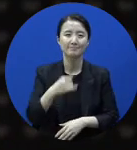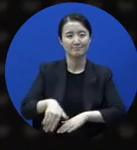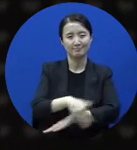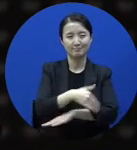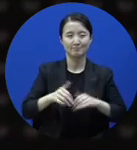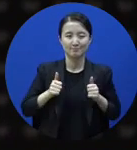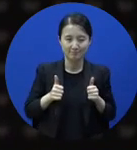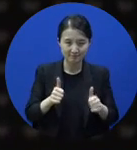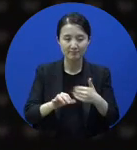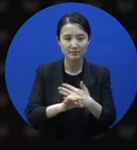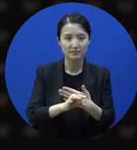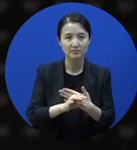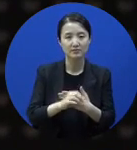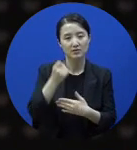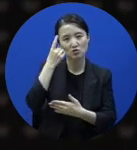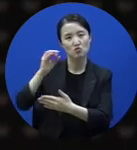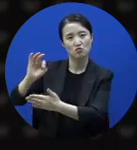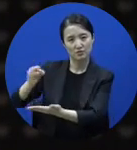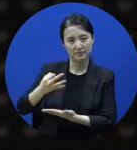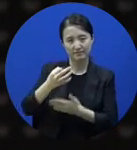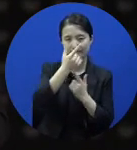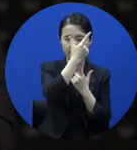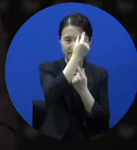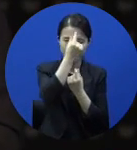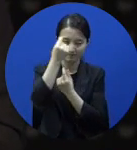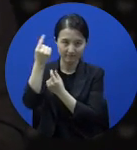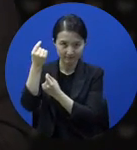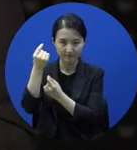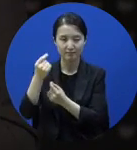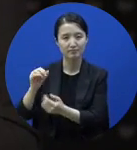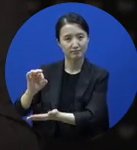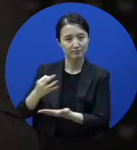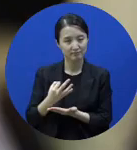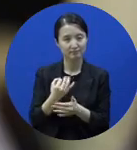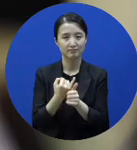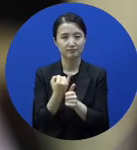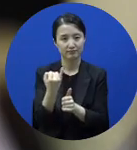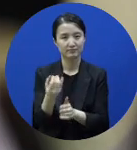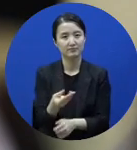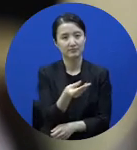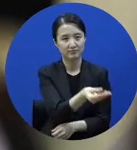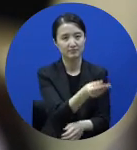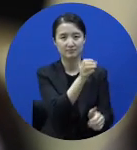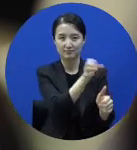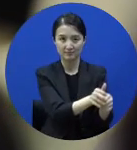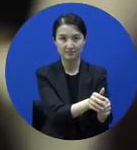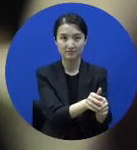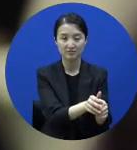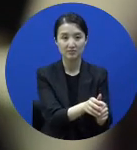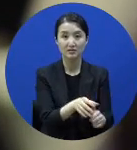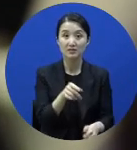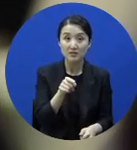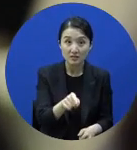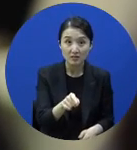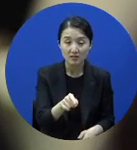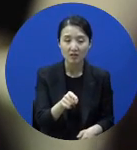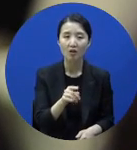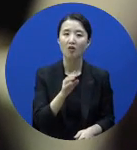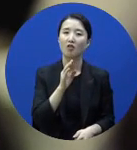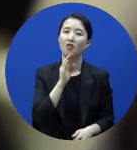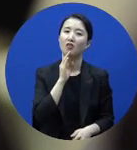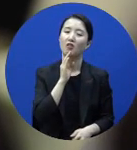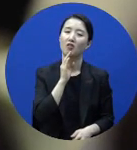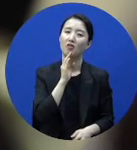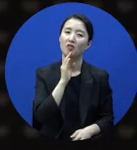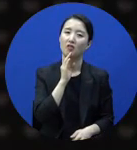나오죠. 그리고 월급을 이제 아내한테 갖다 주고 그런 부분이었는데, 사실 그게 어려운 건 줄 몰랐어요. 밖에